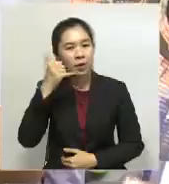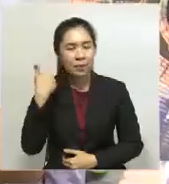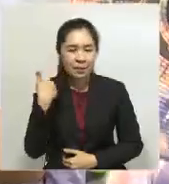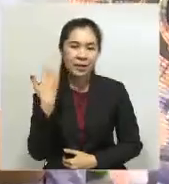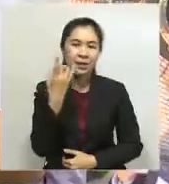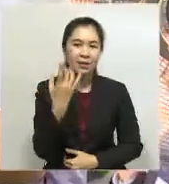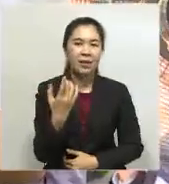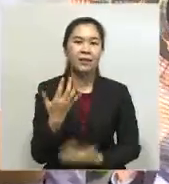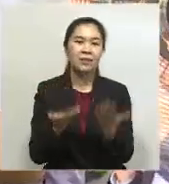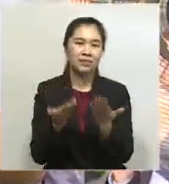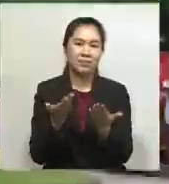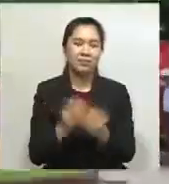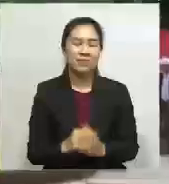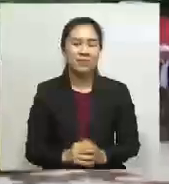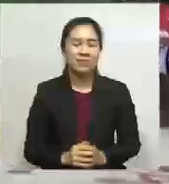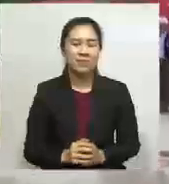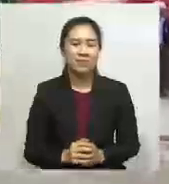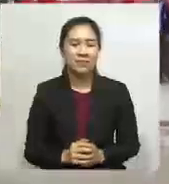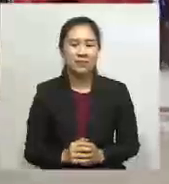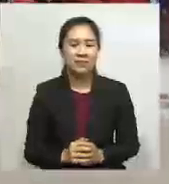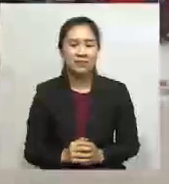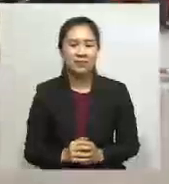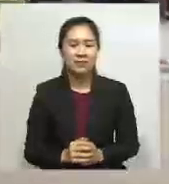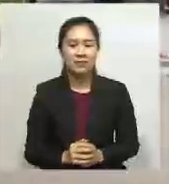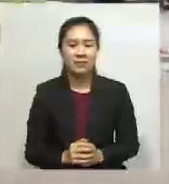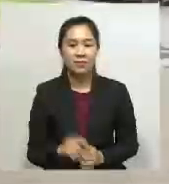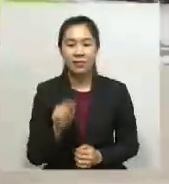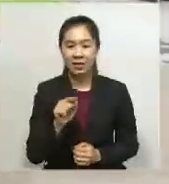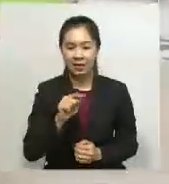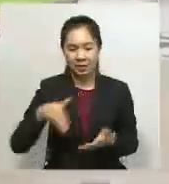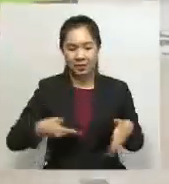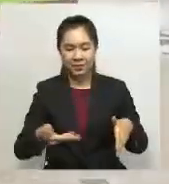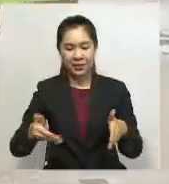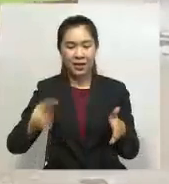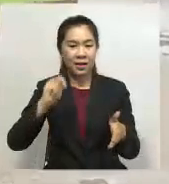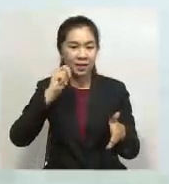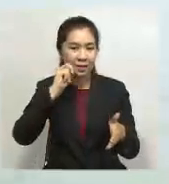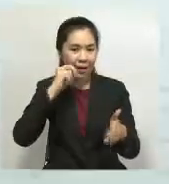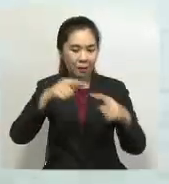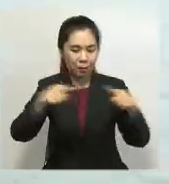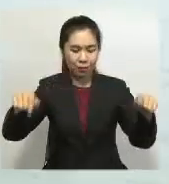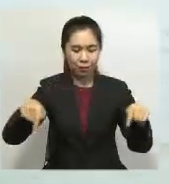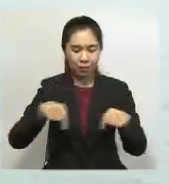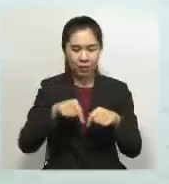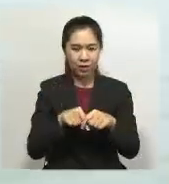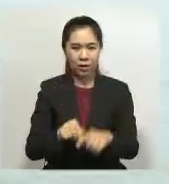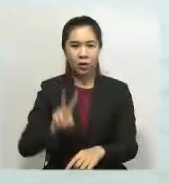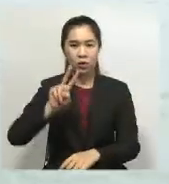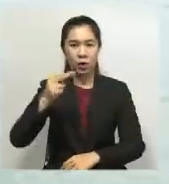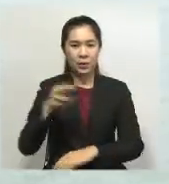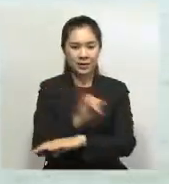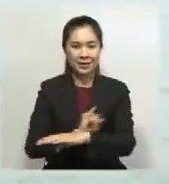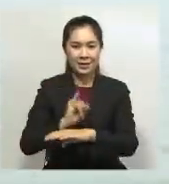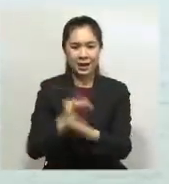ไรก็มี สำหรับบึงสีไฟนะคะเป็นแหล่งน้ำธรรมชาติขนาดใหญ่มีพื้นที่กว่า 20,000 ไร่ปัจจุบัน